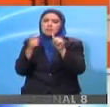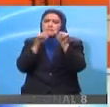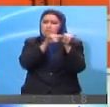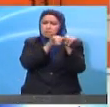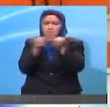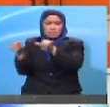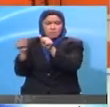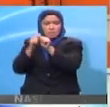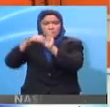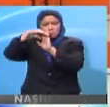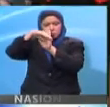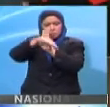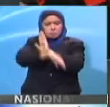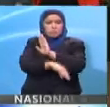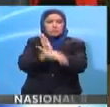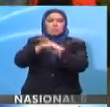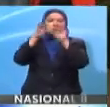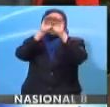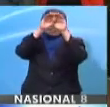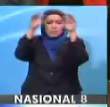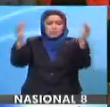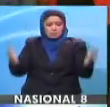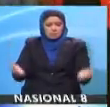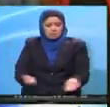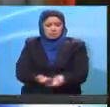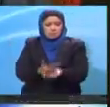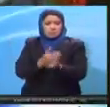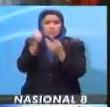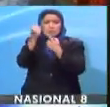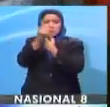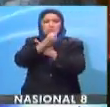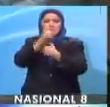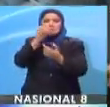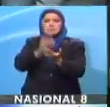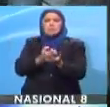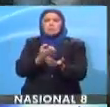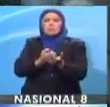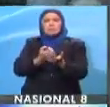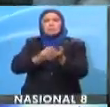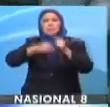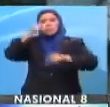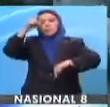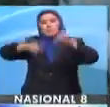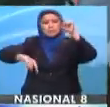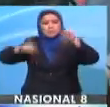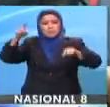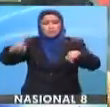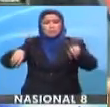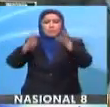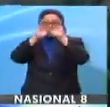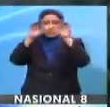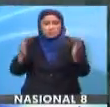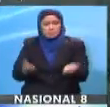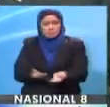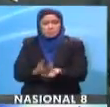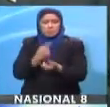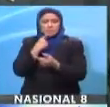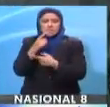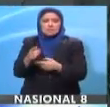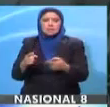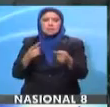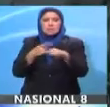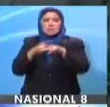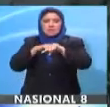dunia sebanyak 16% berikutan ketidaktentuan ekonomi global beliau ditemui pada Majlis pelancaran laporan pelaburan dunia yang